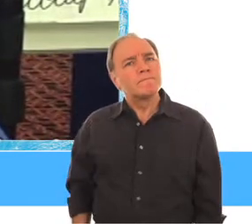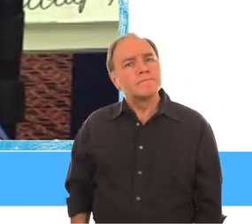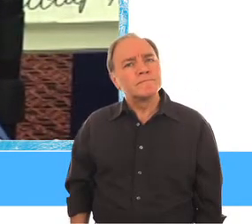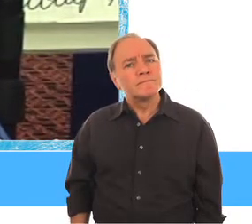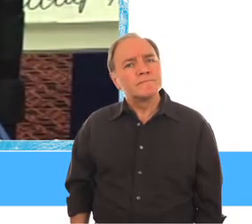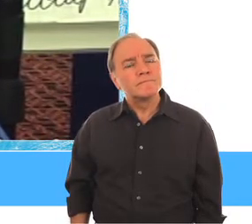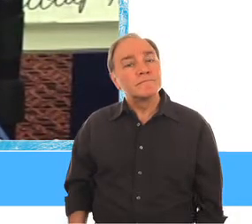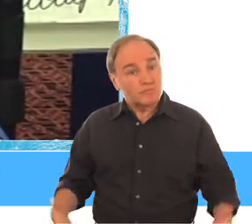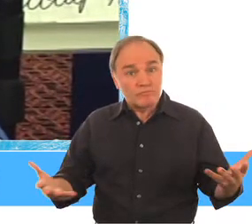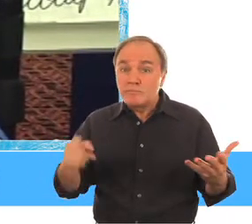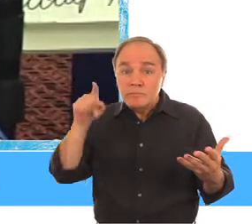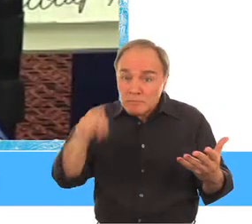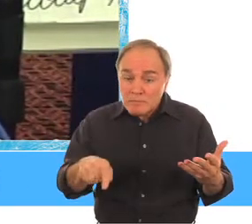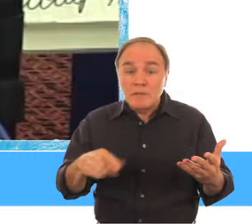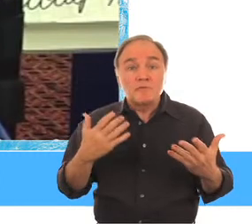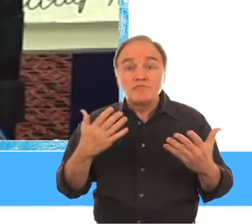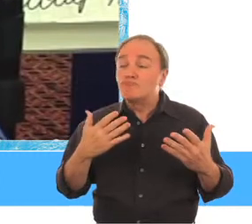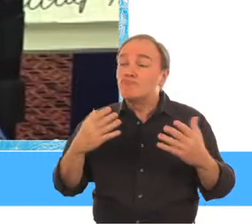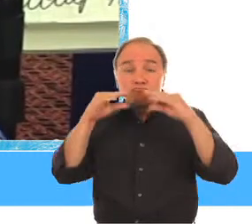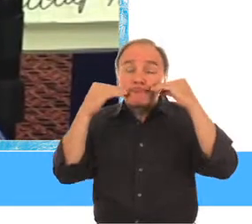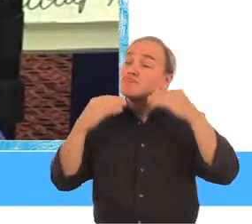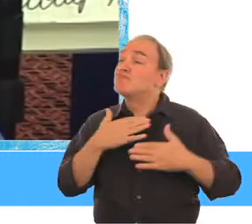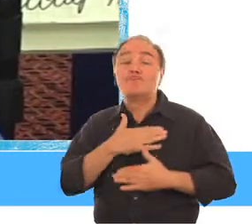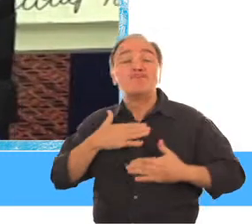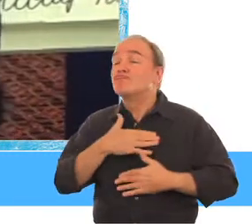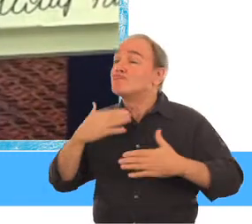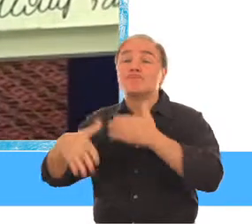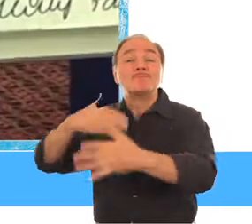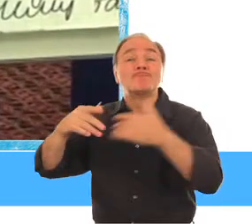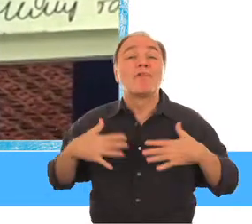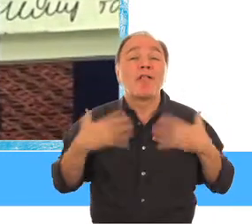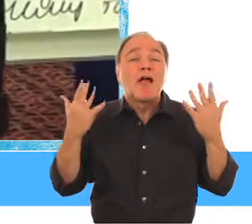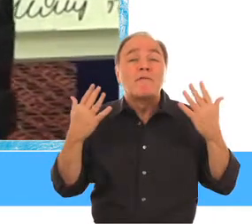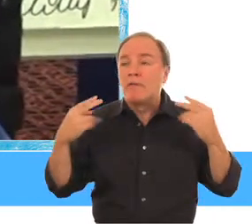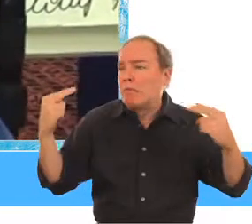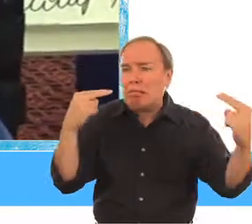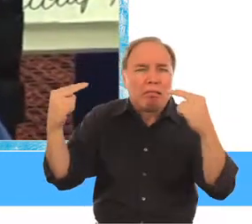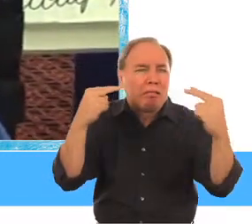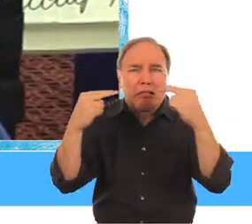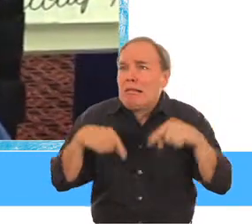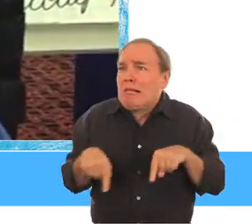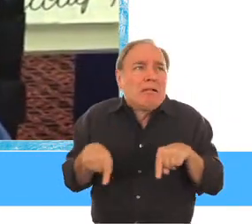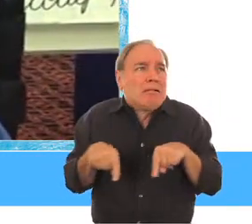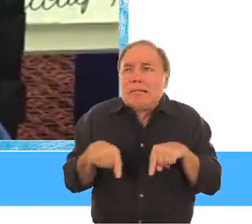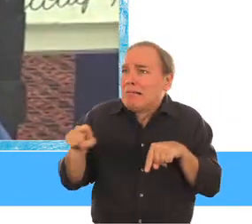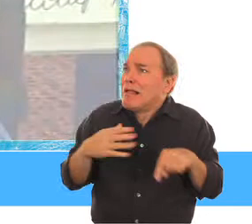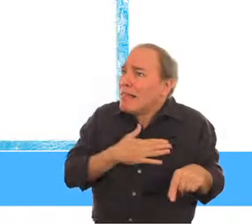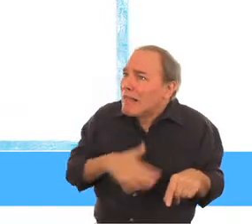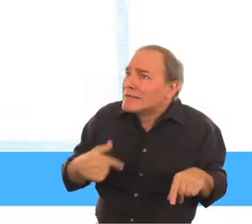opprimé. Ou vous inquiéter de ce que l'on pourrait penser de vous, ou de la manière dont on pourrait vous regarder, ou ce que l'on pourrait vous dire.